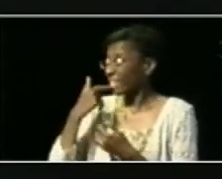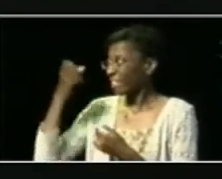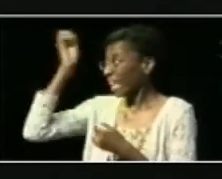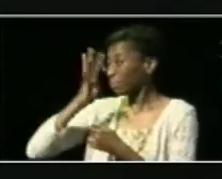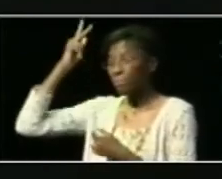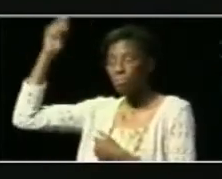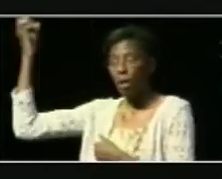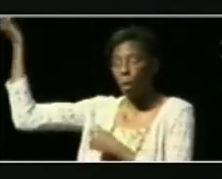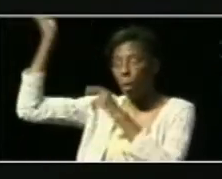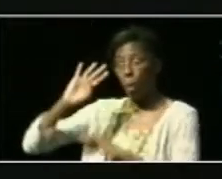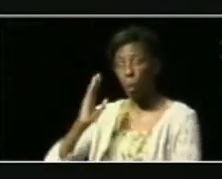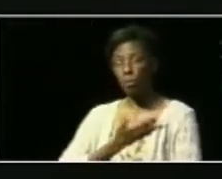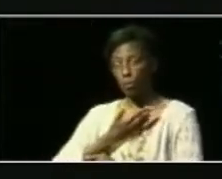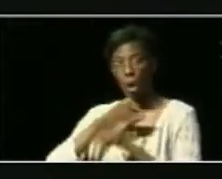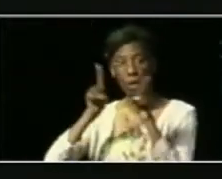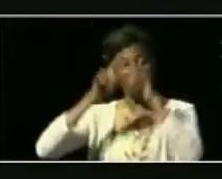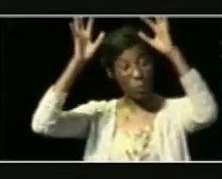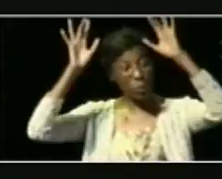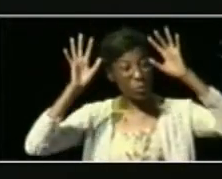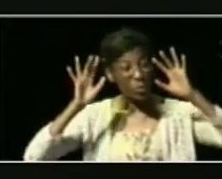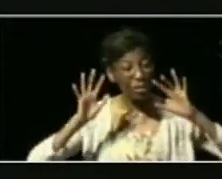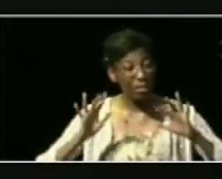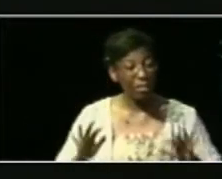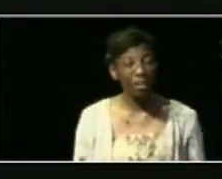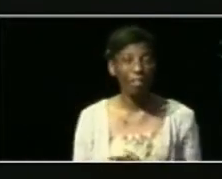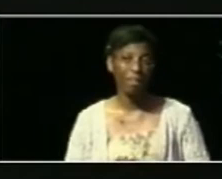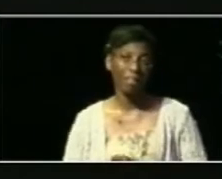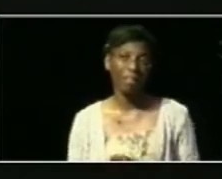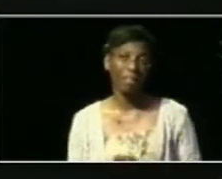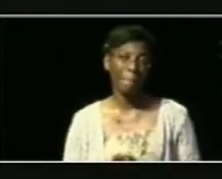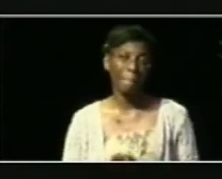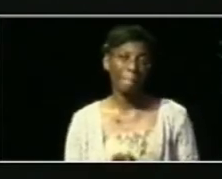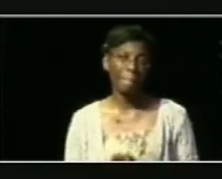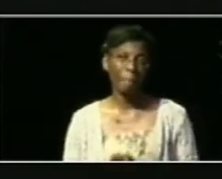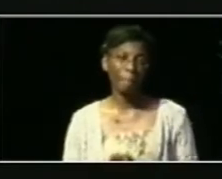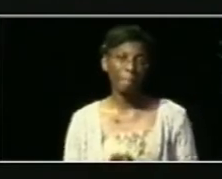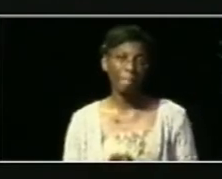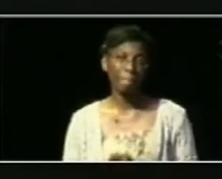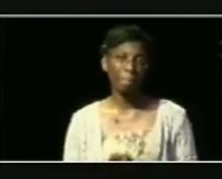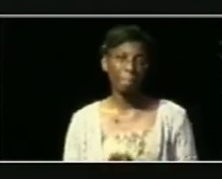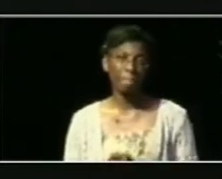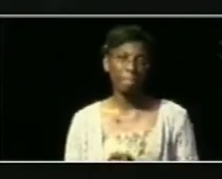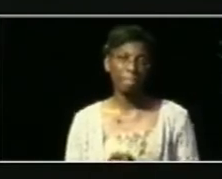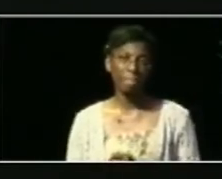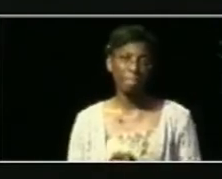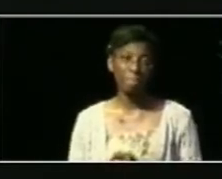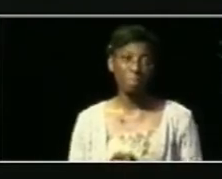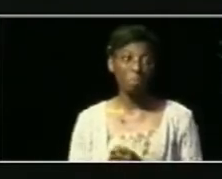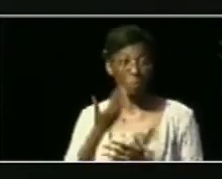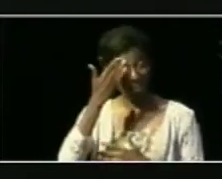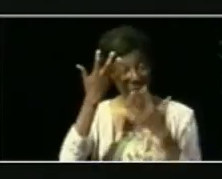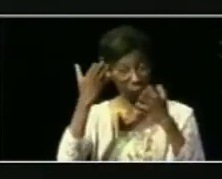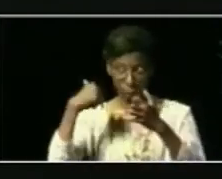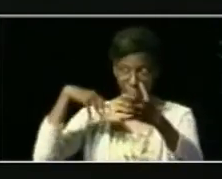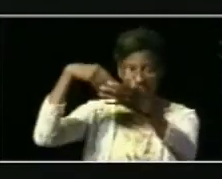rain. Cette pluie de l'arrière-saison. And you would like to be part of that great throng that surrounds God's throne. Et que vous voulez faire partie de